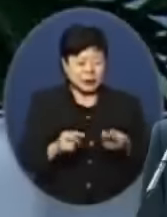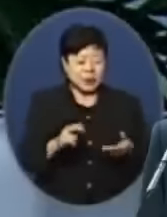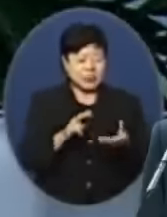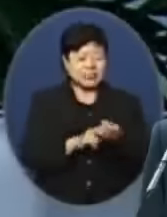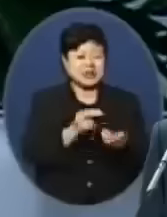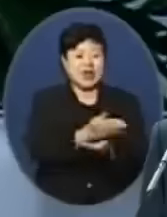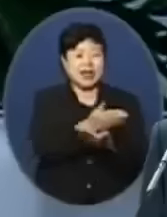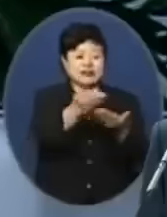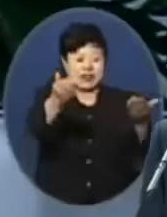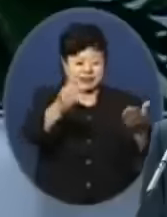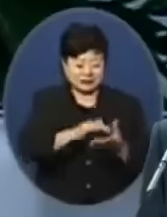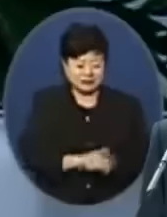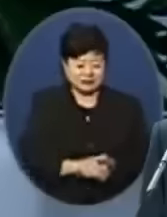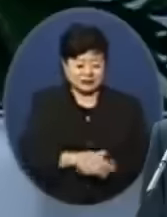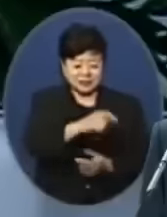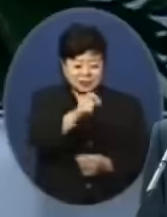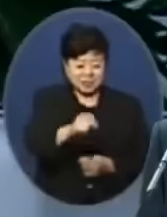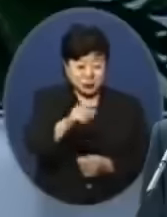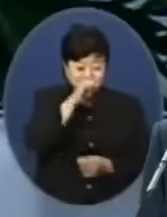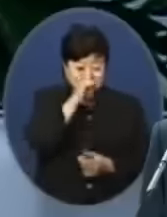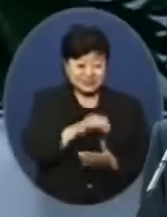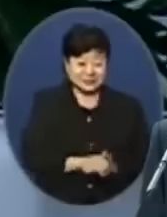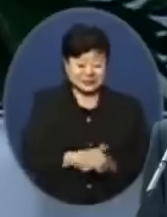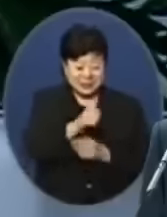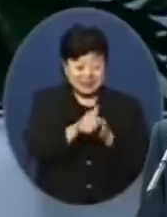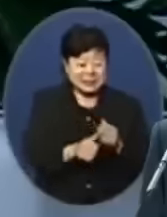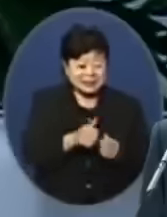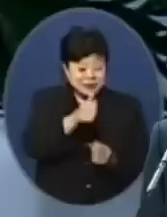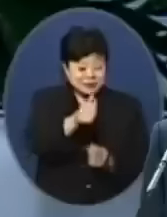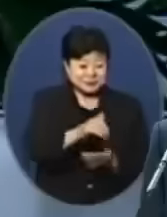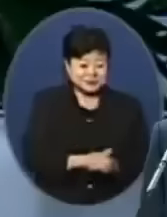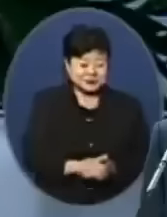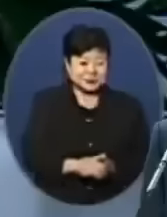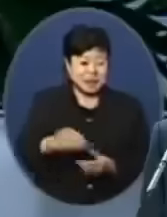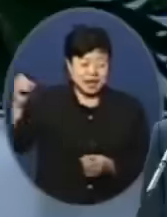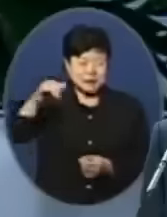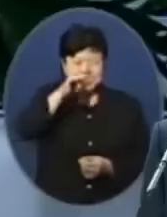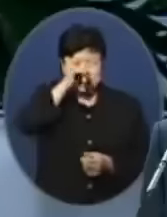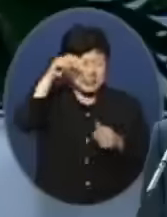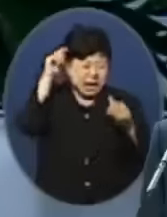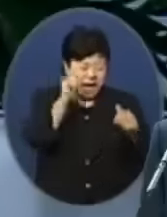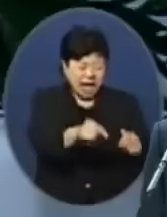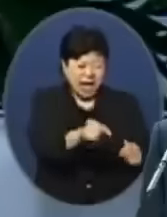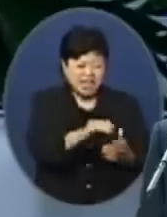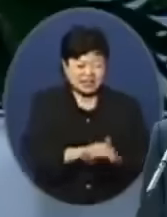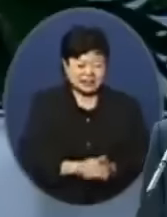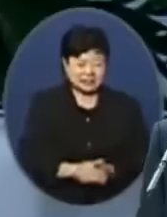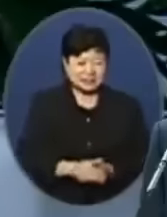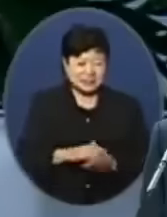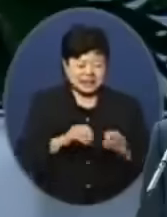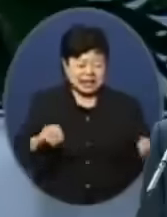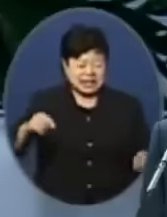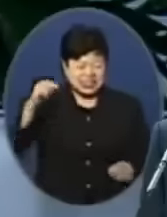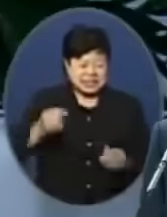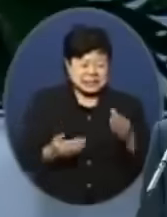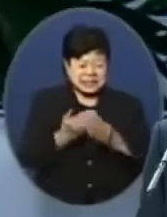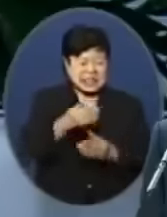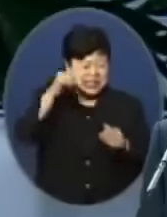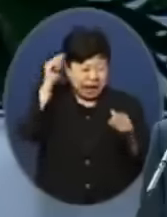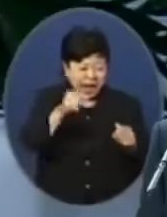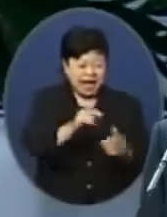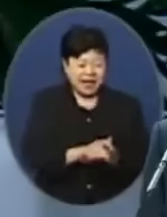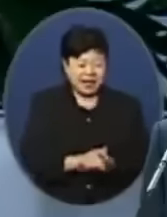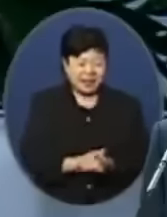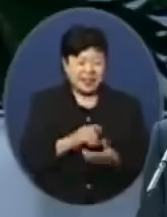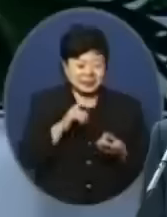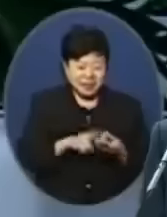한다고 그렇게 기록해 놓았습니다. 하나님이 빛이 있어라, 육지가 생겨나라,